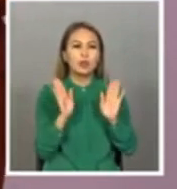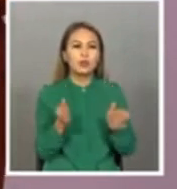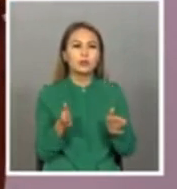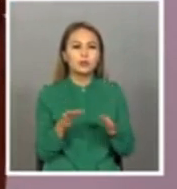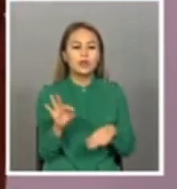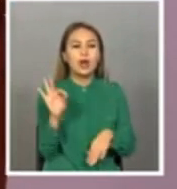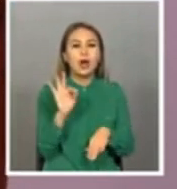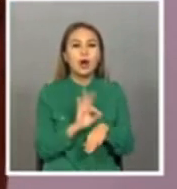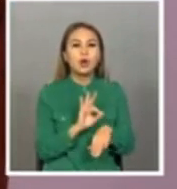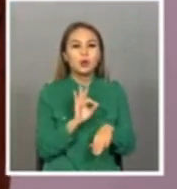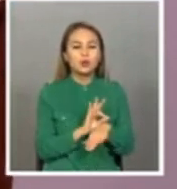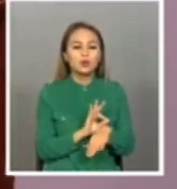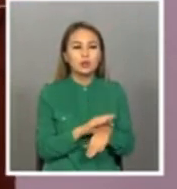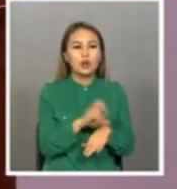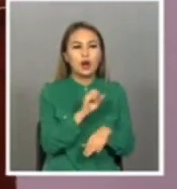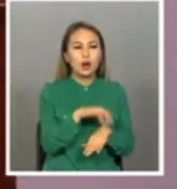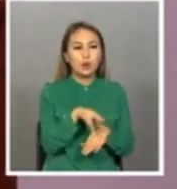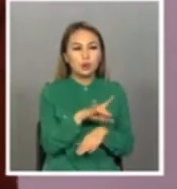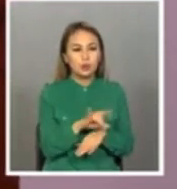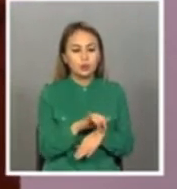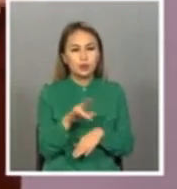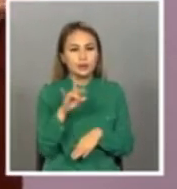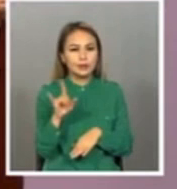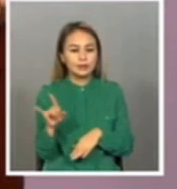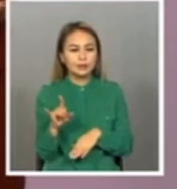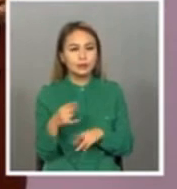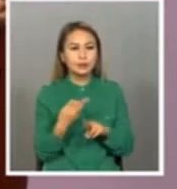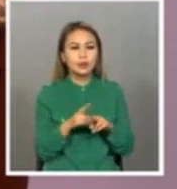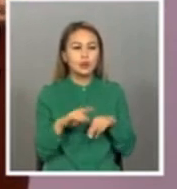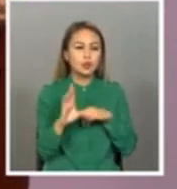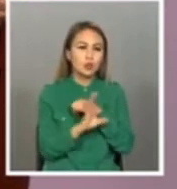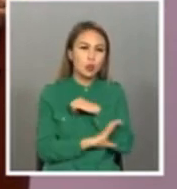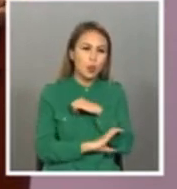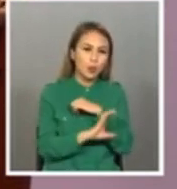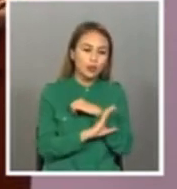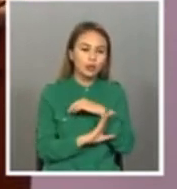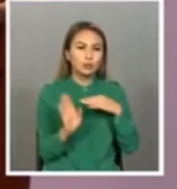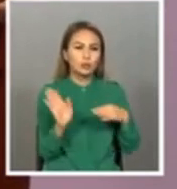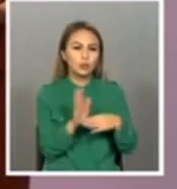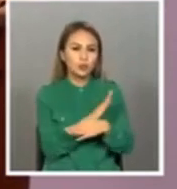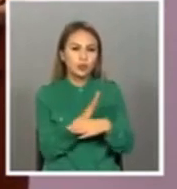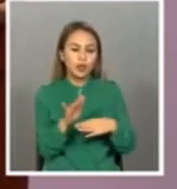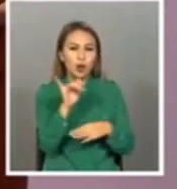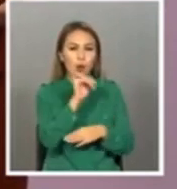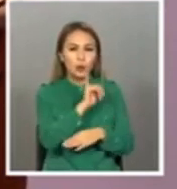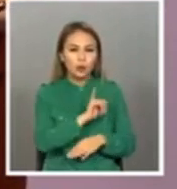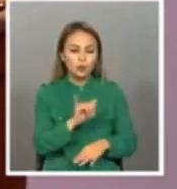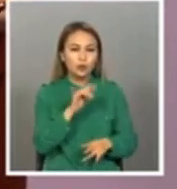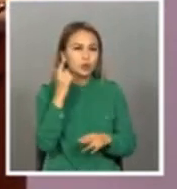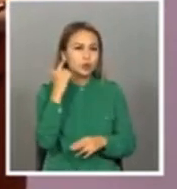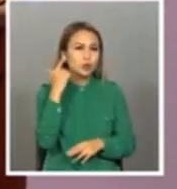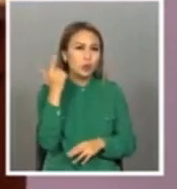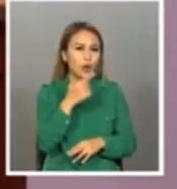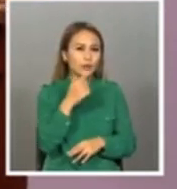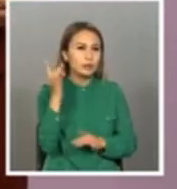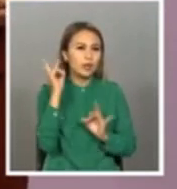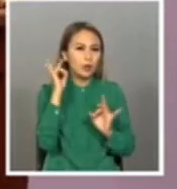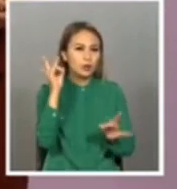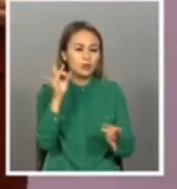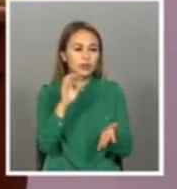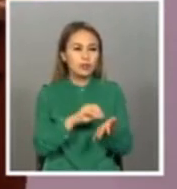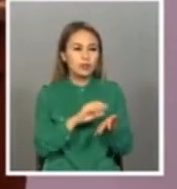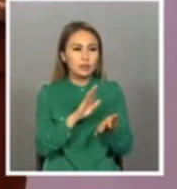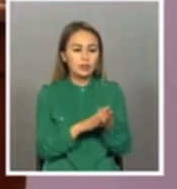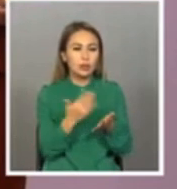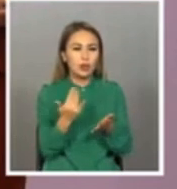Ауруды түбір сөздегі «ауру» соңғы буынындағы «у» жуан дауысты дыбыс. Оған